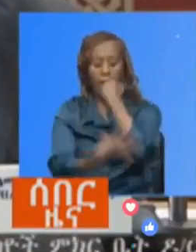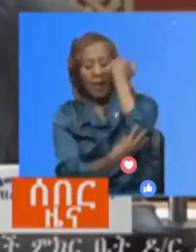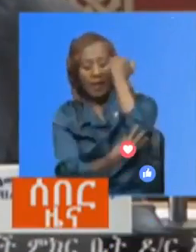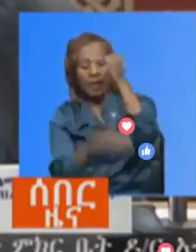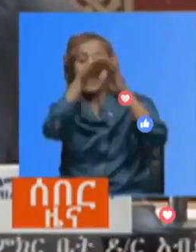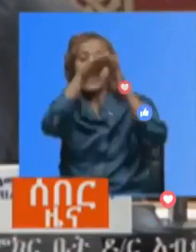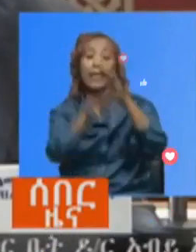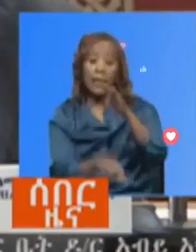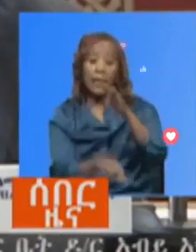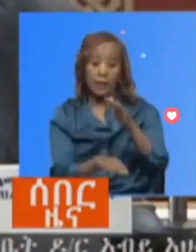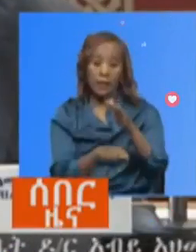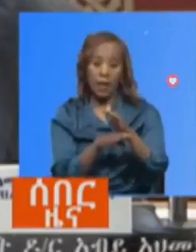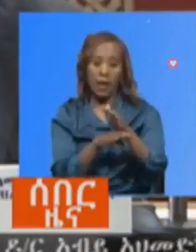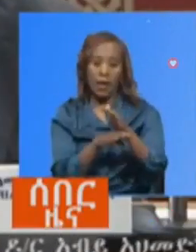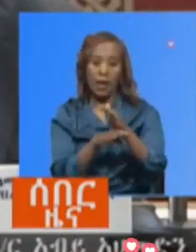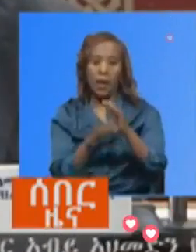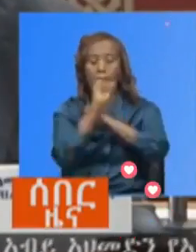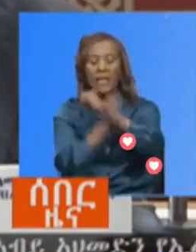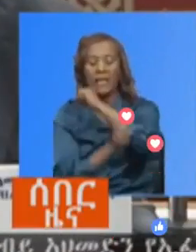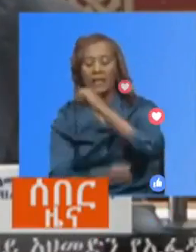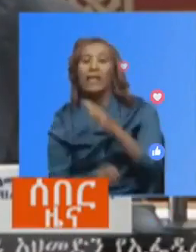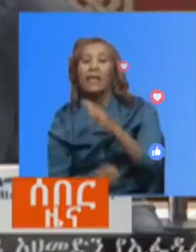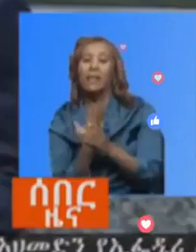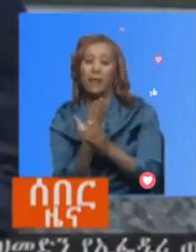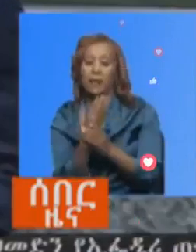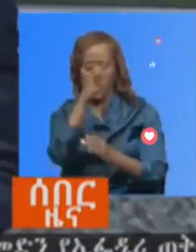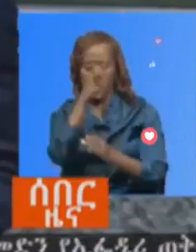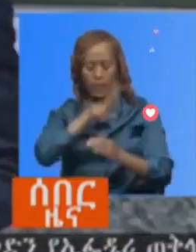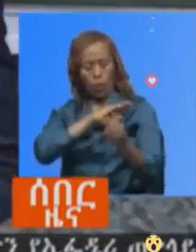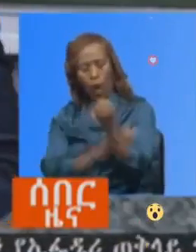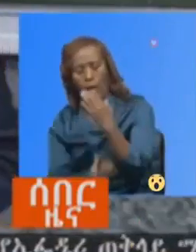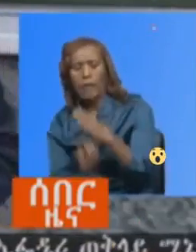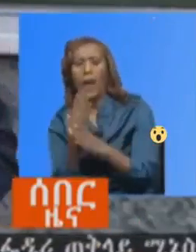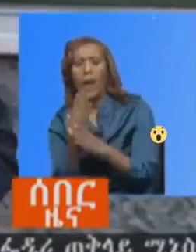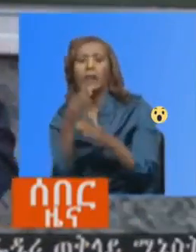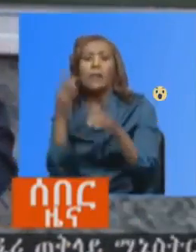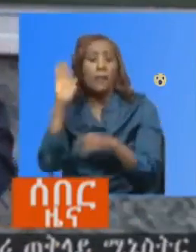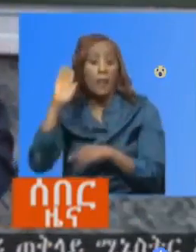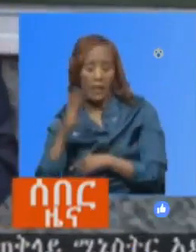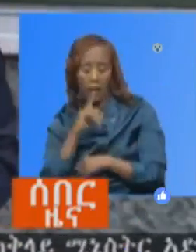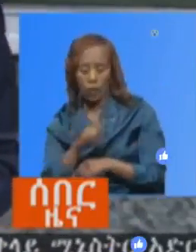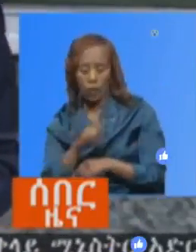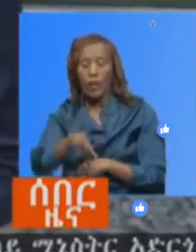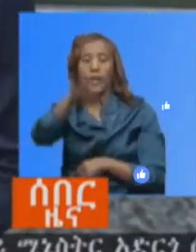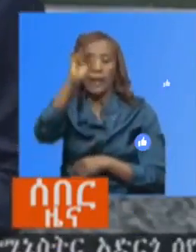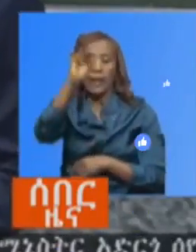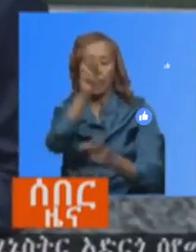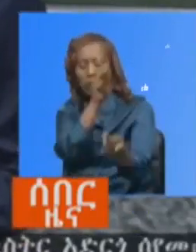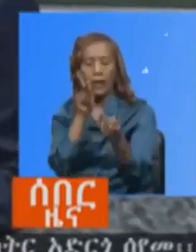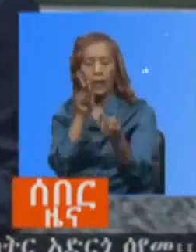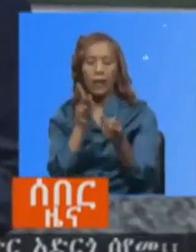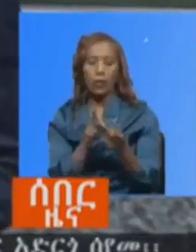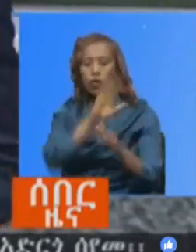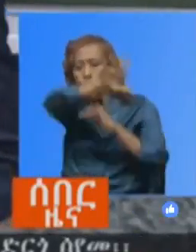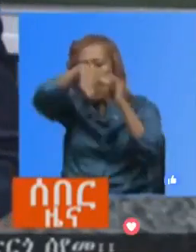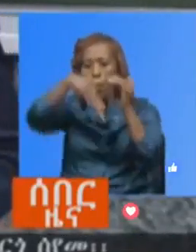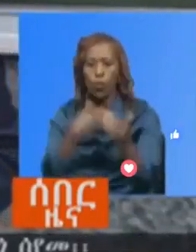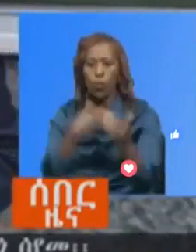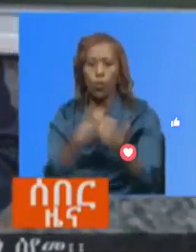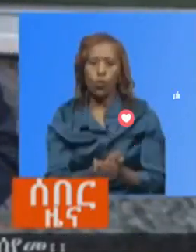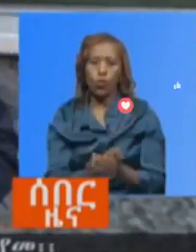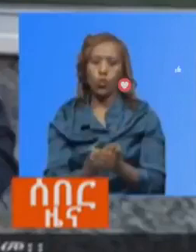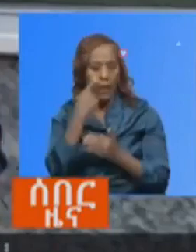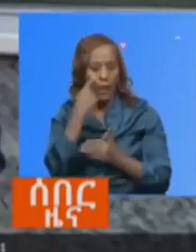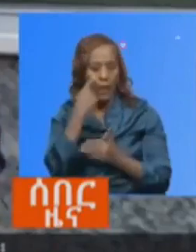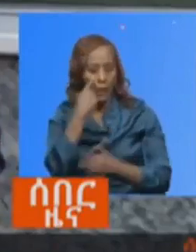ቅነሳ፣ በመሠረተ ልማት ግንባታ፣ በሰው ኃይል ልማትና በመሳሰሉት ያገኘናቸው ስኬቶች ለሁሉም